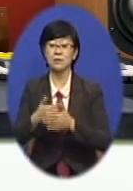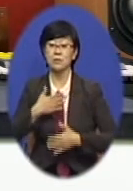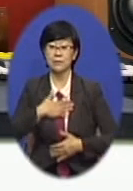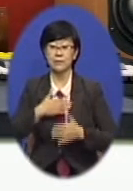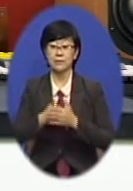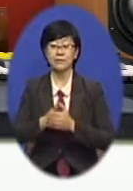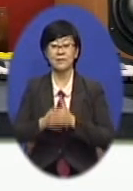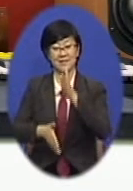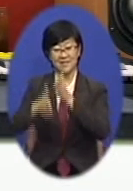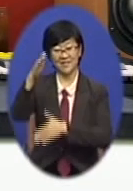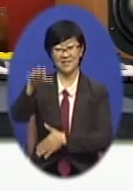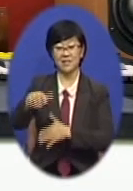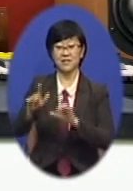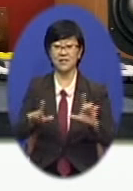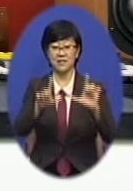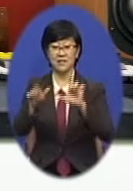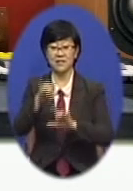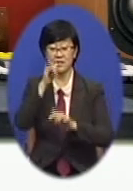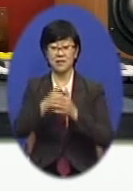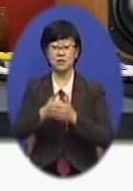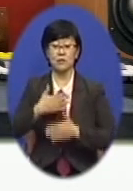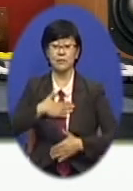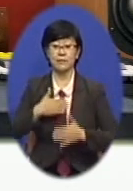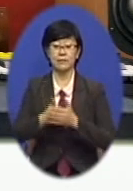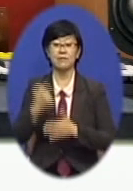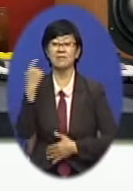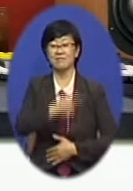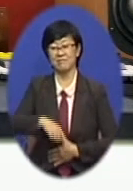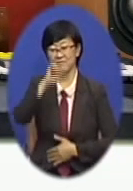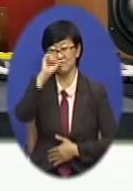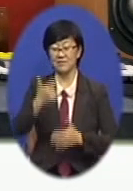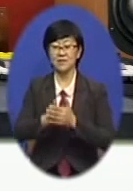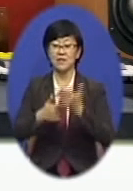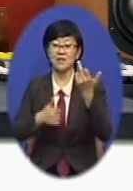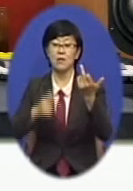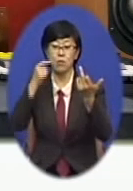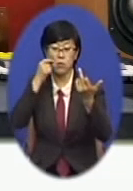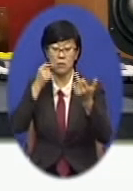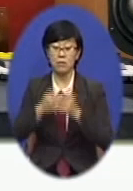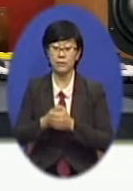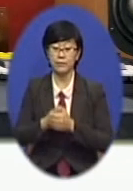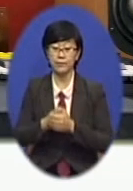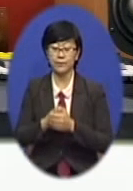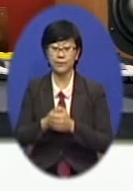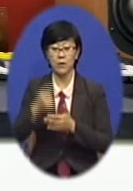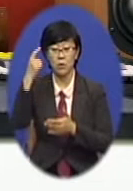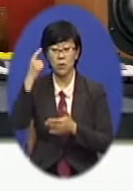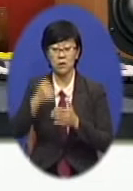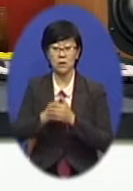좀 시내 쪽으로 사는데요. 시내. 네. 네, 저는 몸이 안 좋아서 산에 같은 데는 못 가요. 왜요?